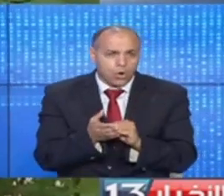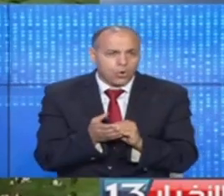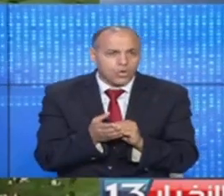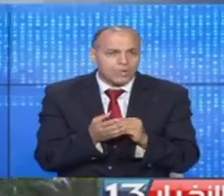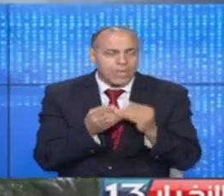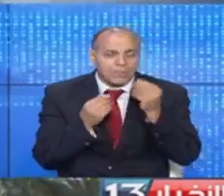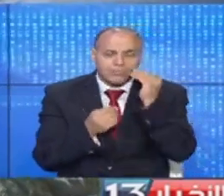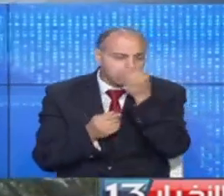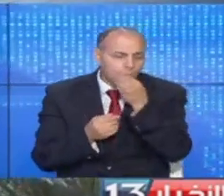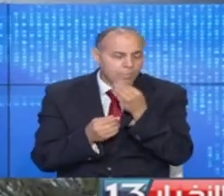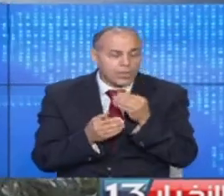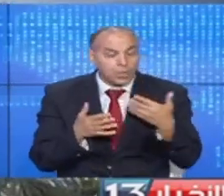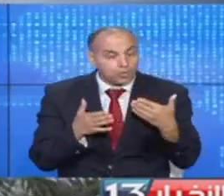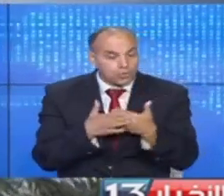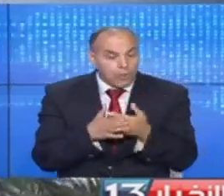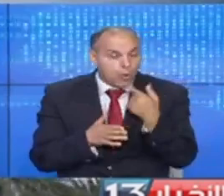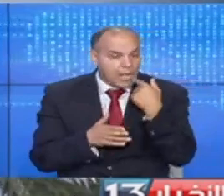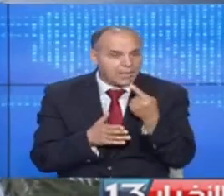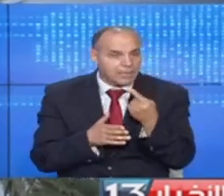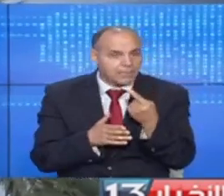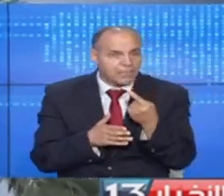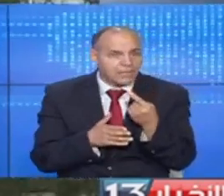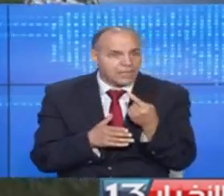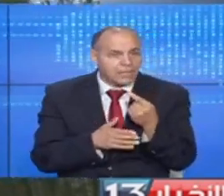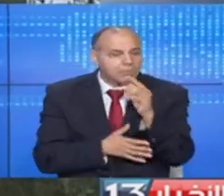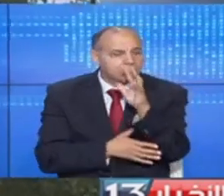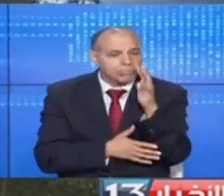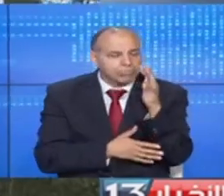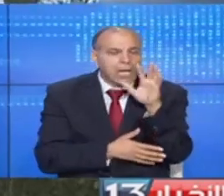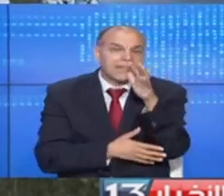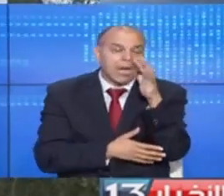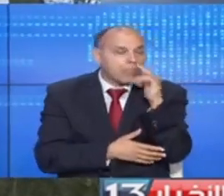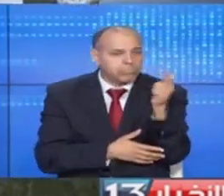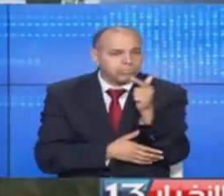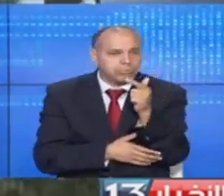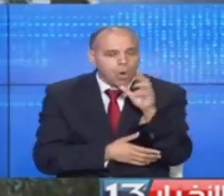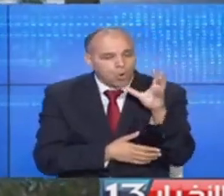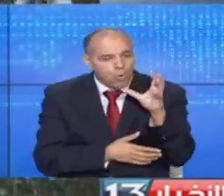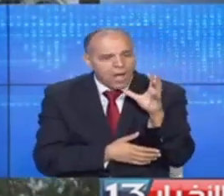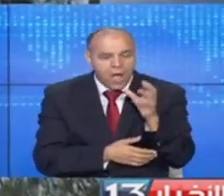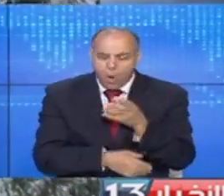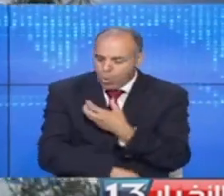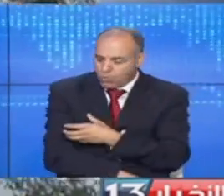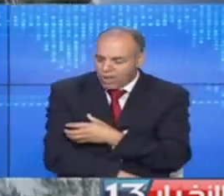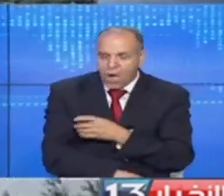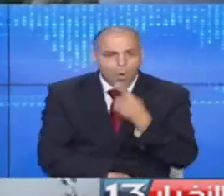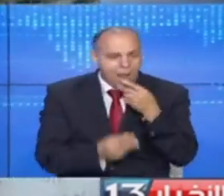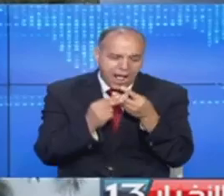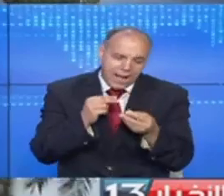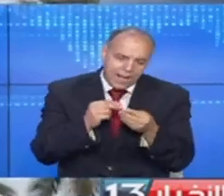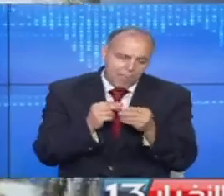في جزيره جربه بساتين النخيل والرمان والتفاح والعنب